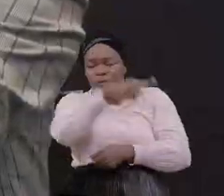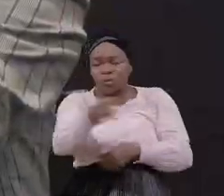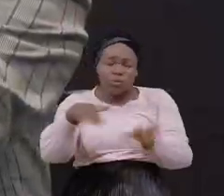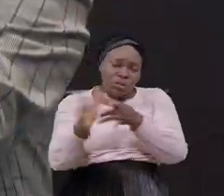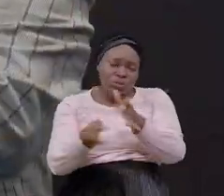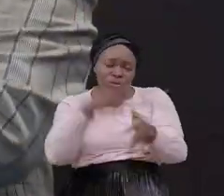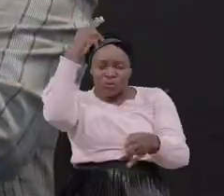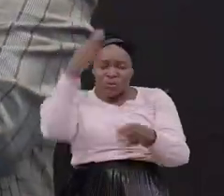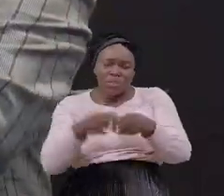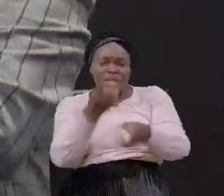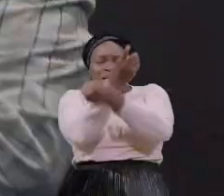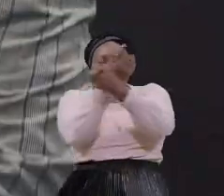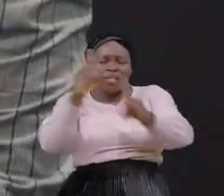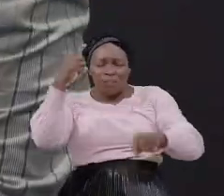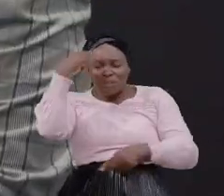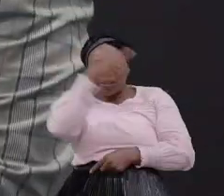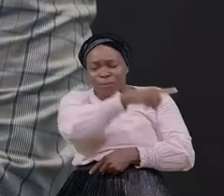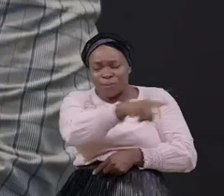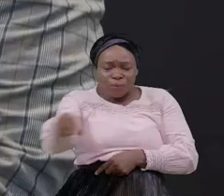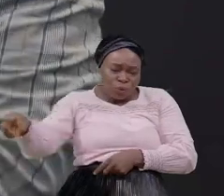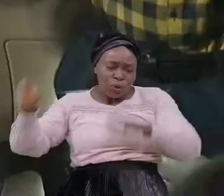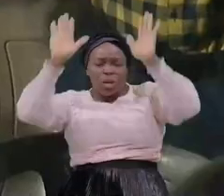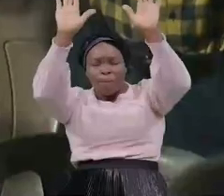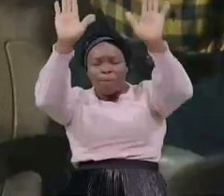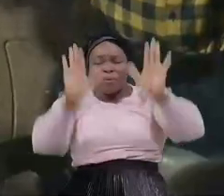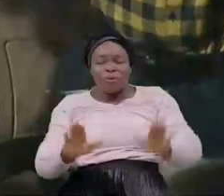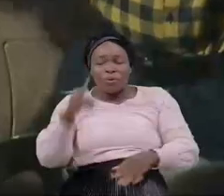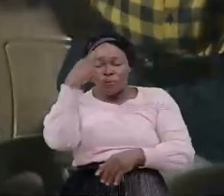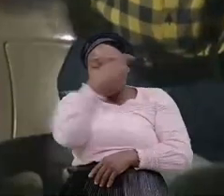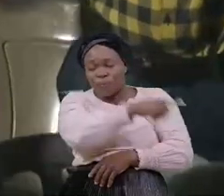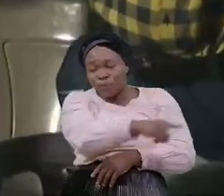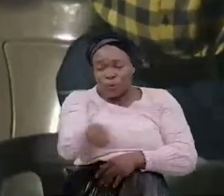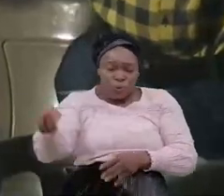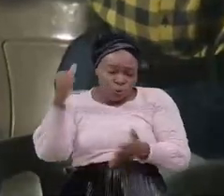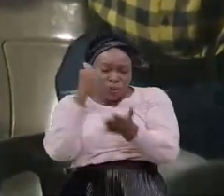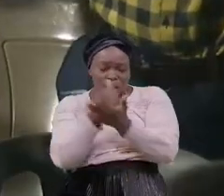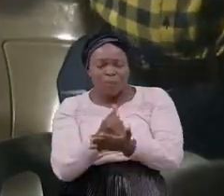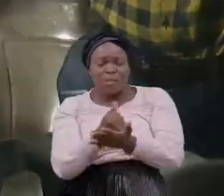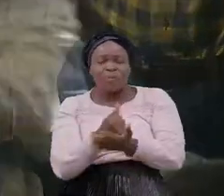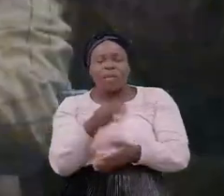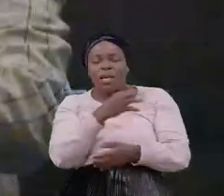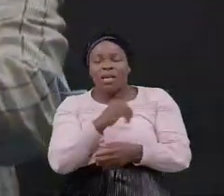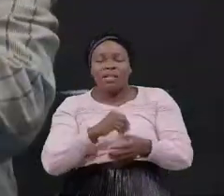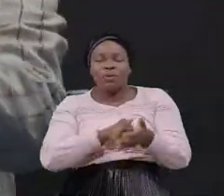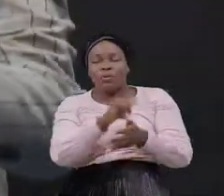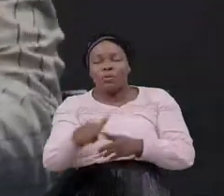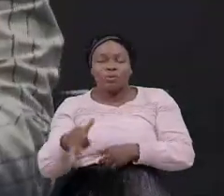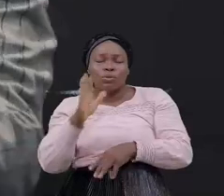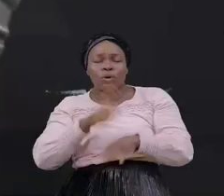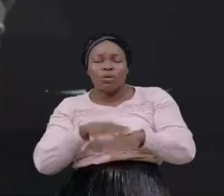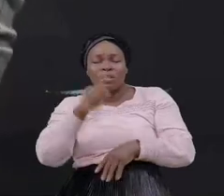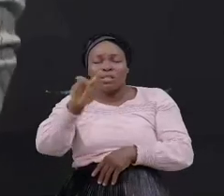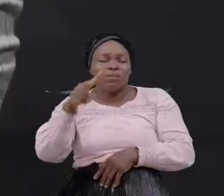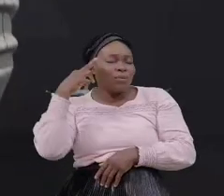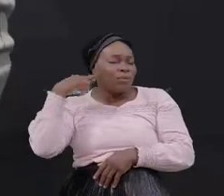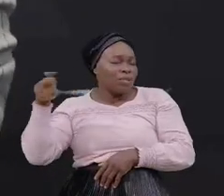la délivrance pour vous, les miracles pour vous, ceux qui sont à la télé, à la radio, où que vous